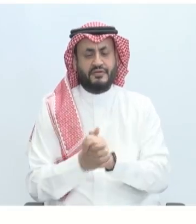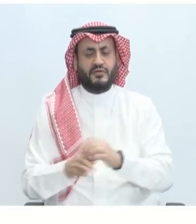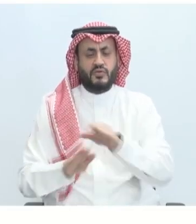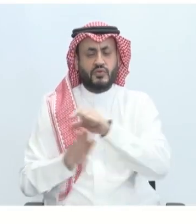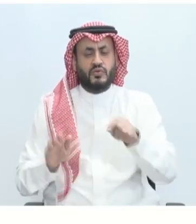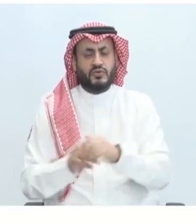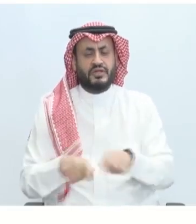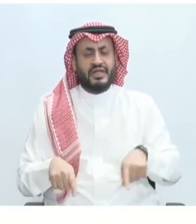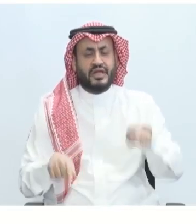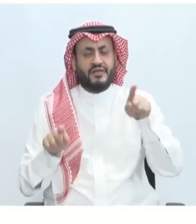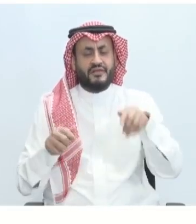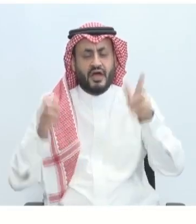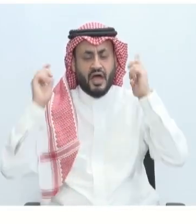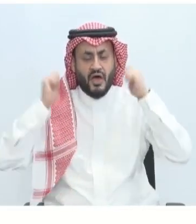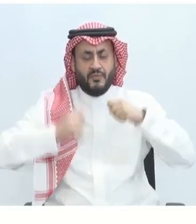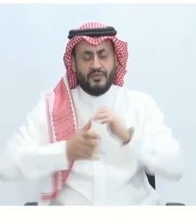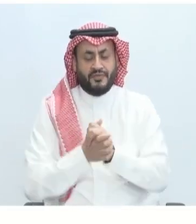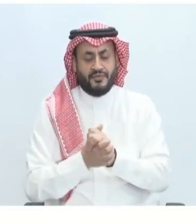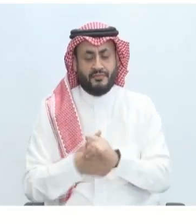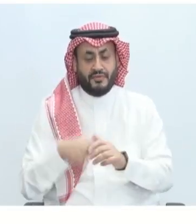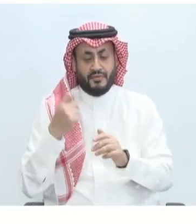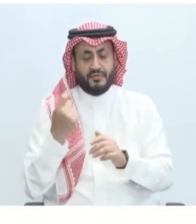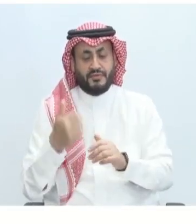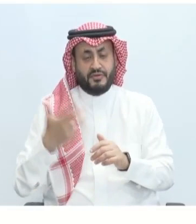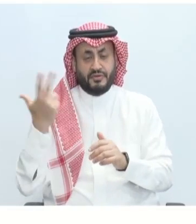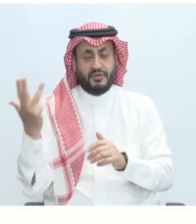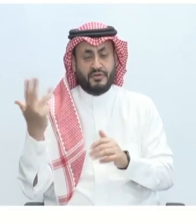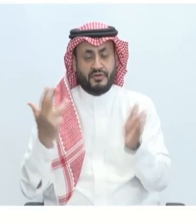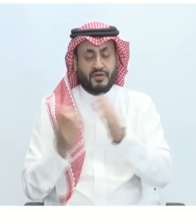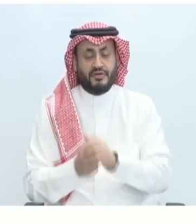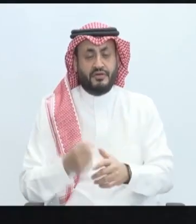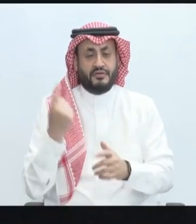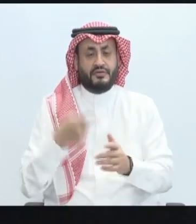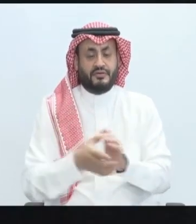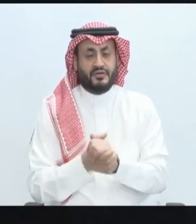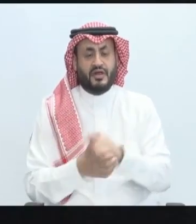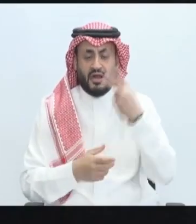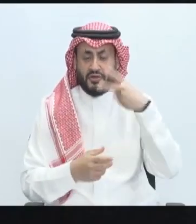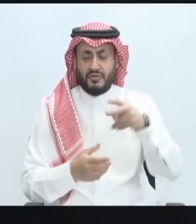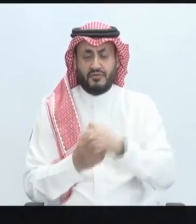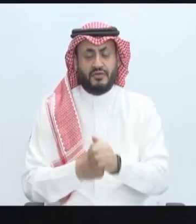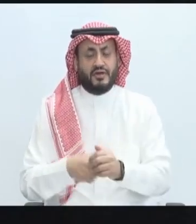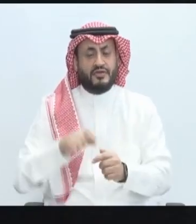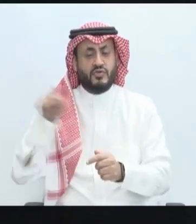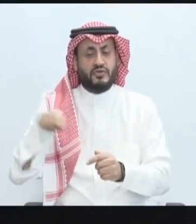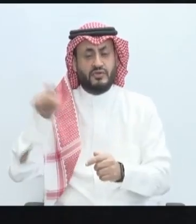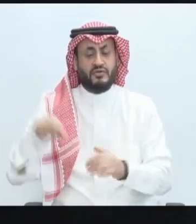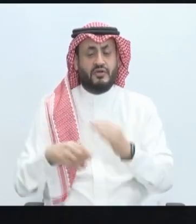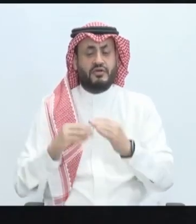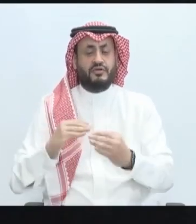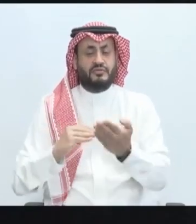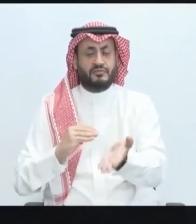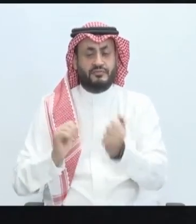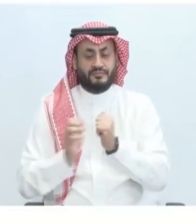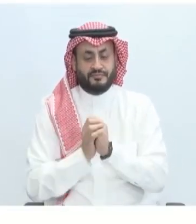الايه التاسعه وحتى الايه الحاديه عشر الان ستظهر امامكم بعض الاسئله اريد منكم الاجابه على هذه